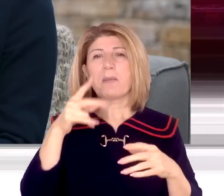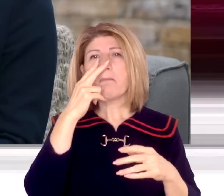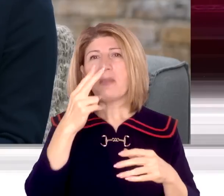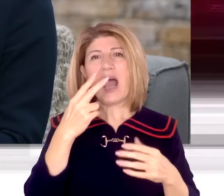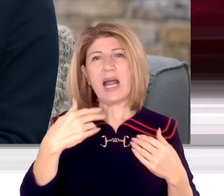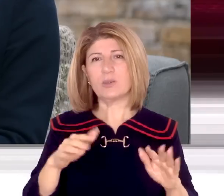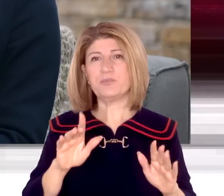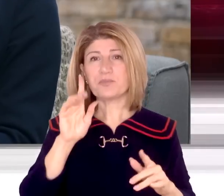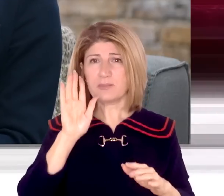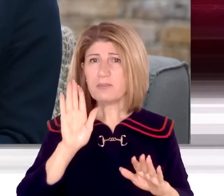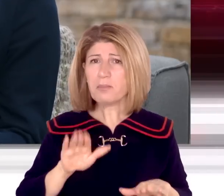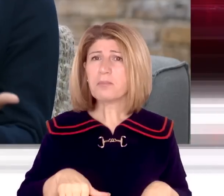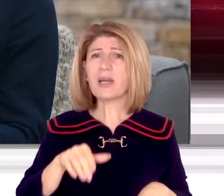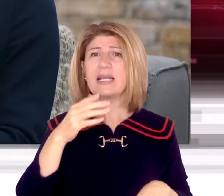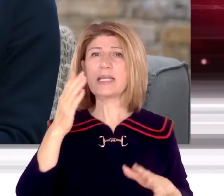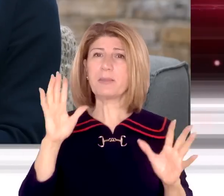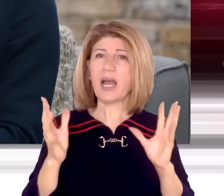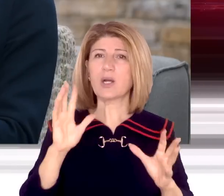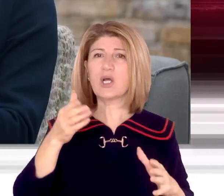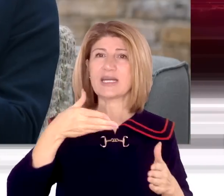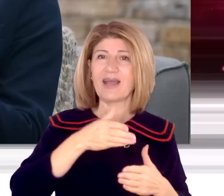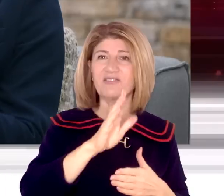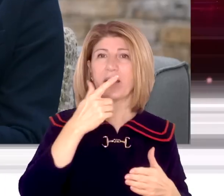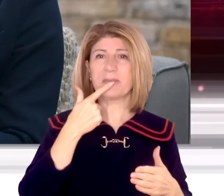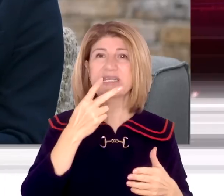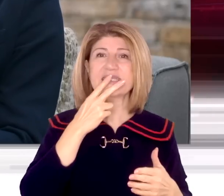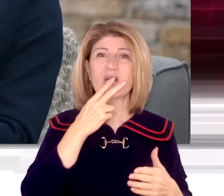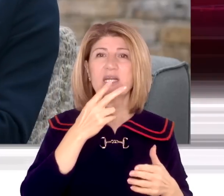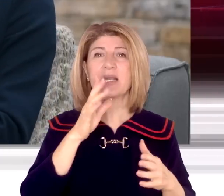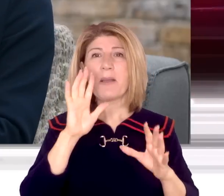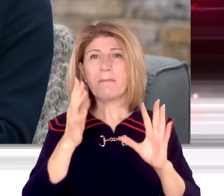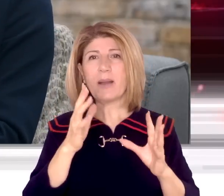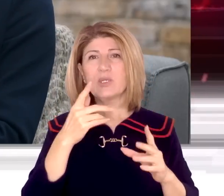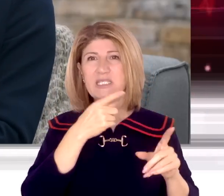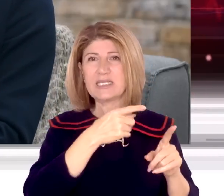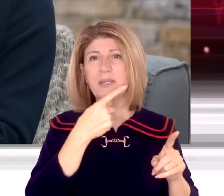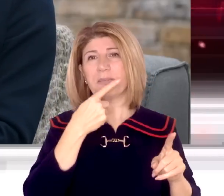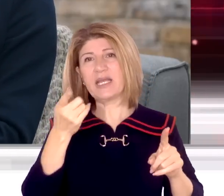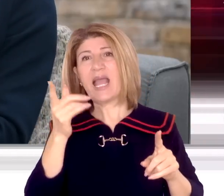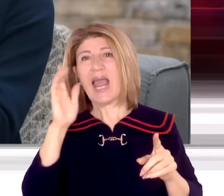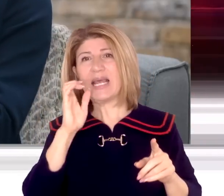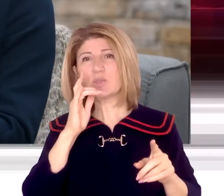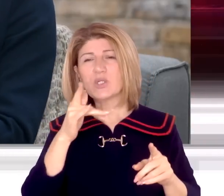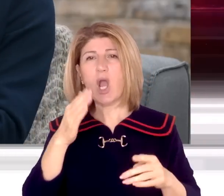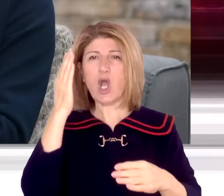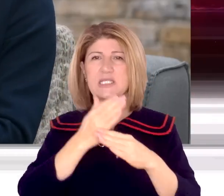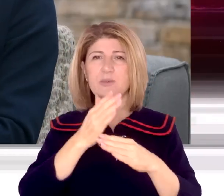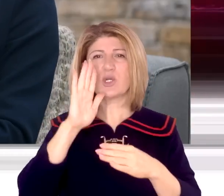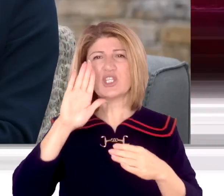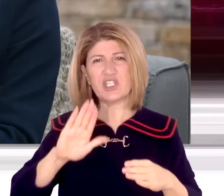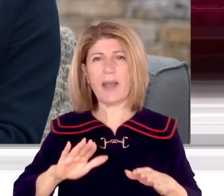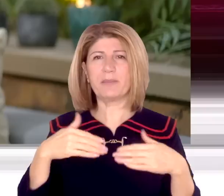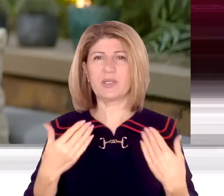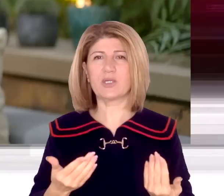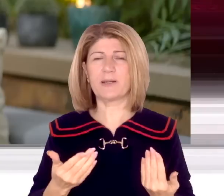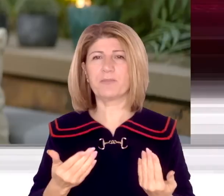خیلی بررسی نشده. ولی بله، به هر حال رفتن از سیگار معمولی به سیگار الکترونیکی میتونه اون آسیب‌های دراز مدت